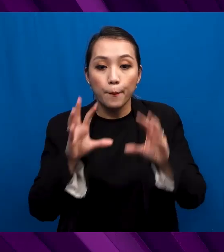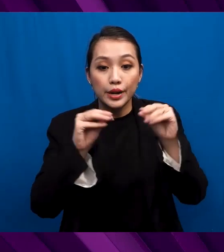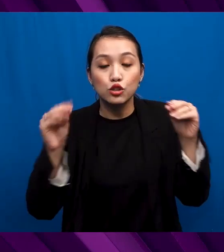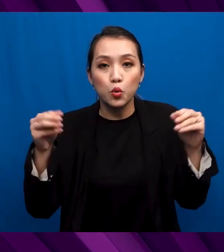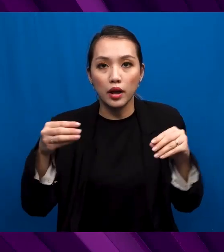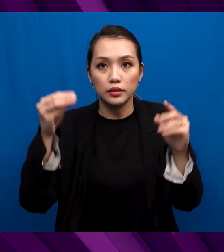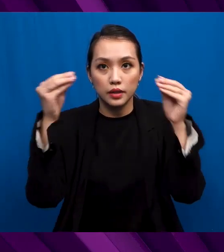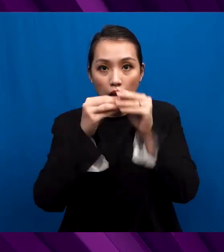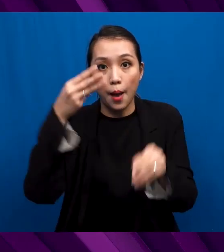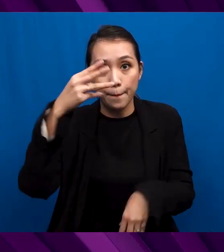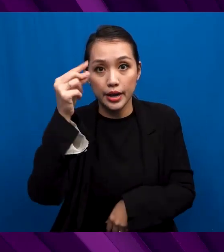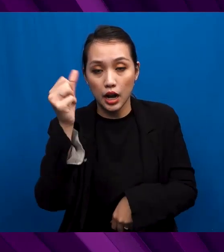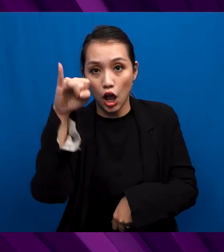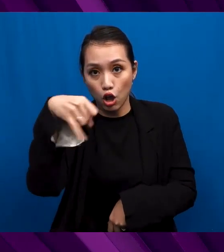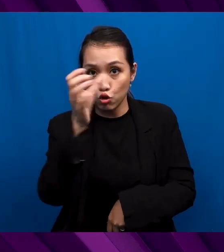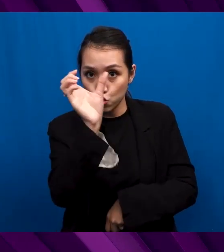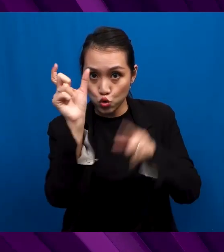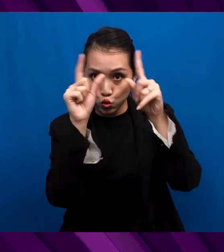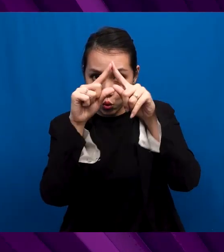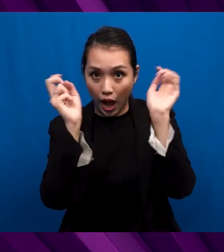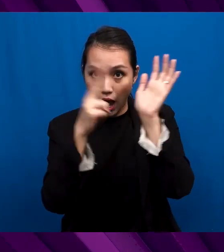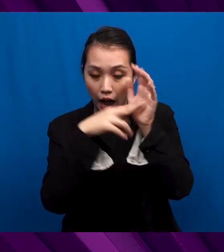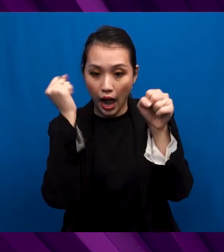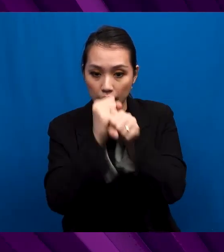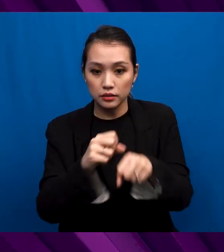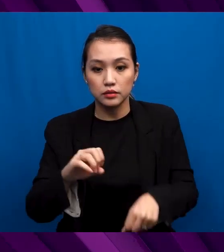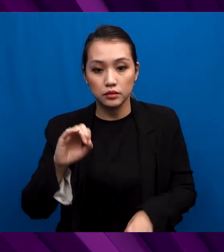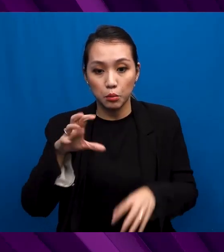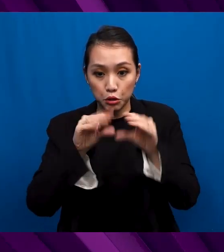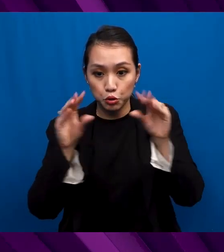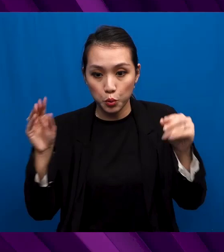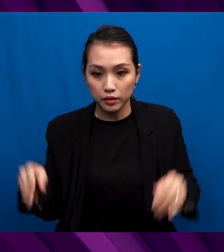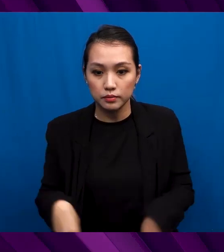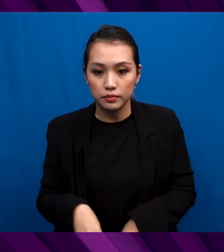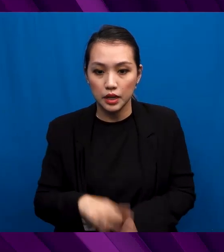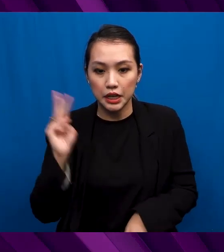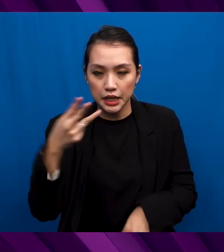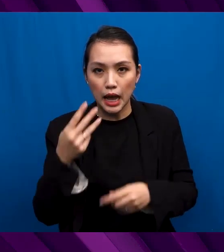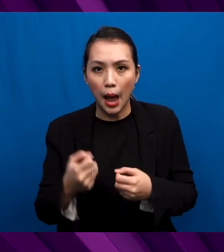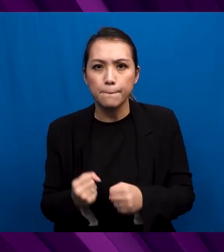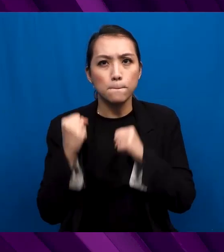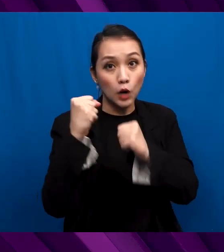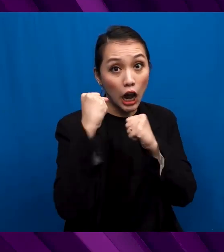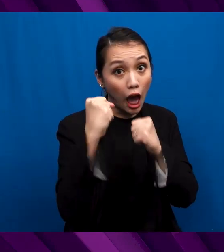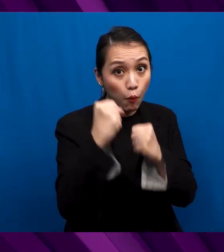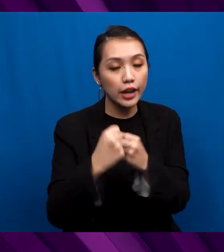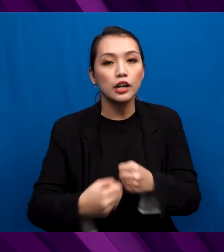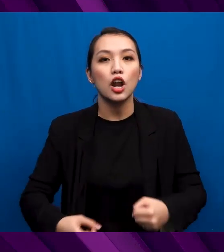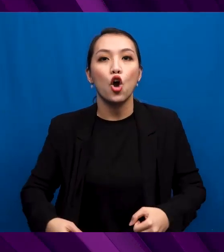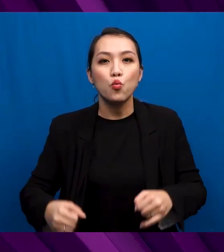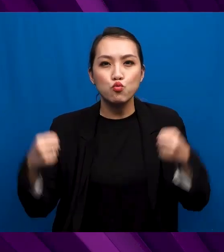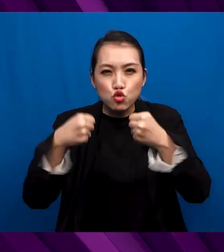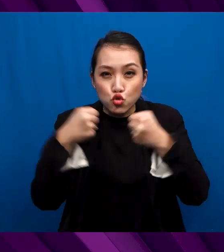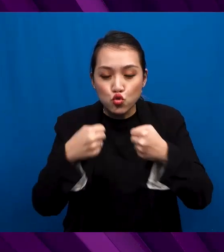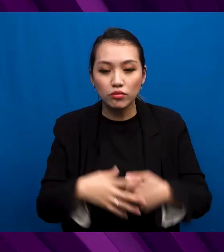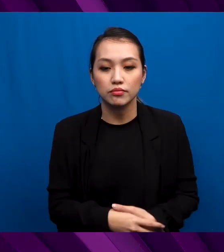musuhnya. Jadilah engkau penolongnya melawan musuhnya. Yehuda adalah sebuah suku yang diberkati dengan these strengths atau